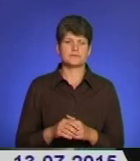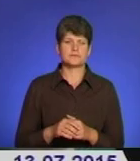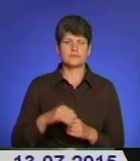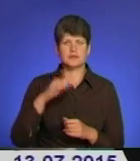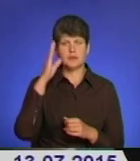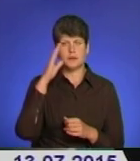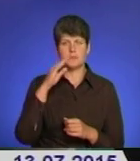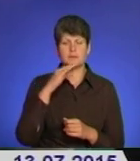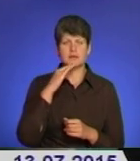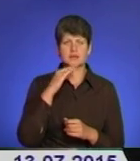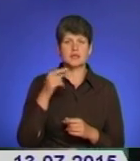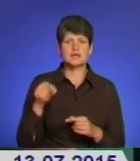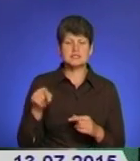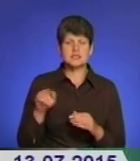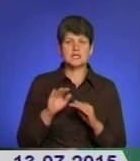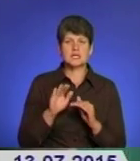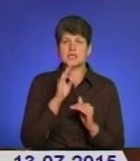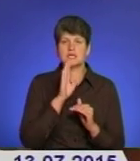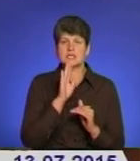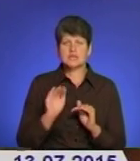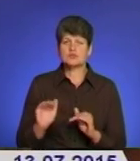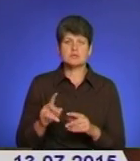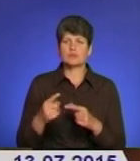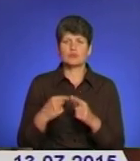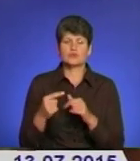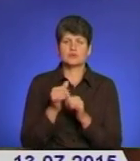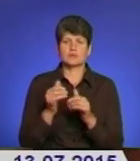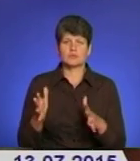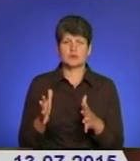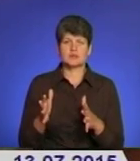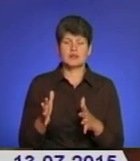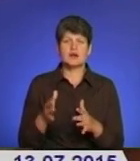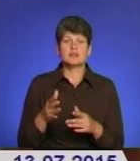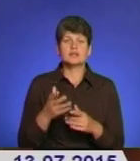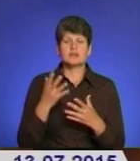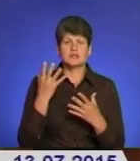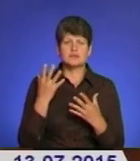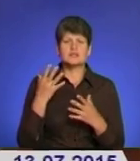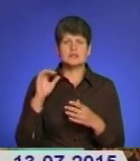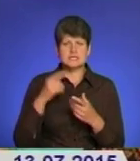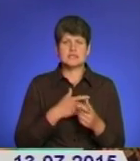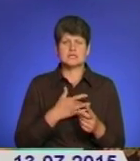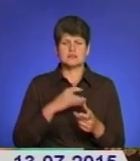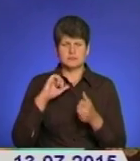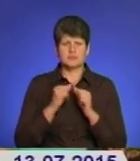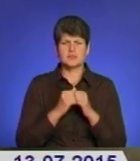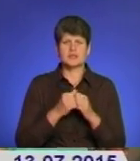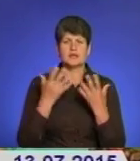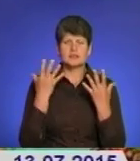батька цій маленькій дівчинці не повернеш. Але десь на день цієї юного сердечка на все життя запам'ятається